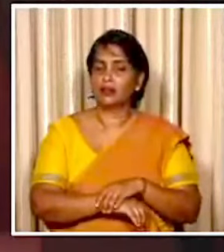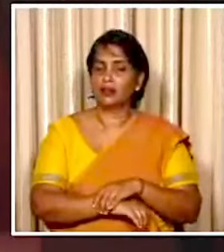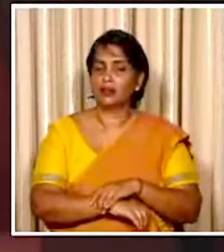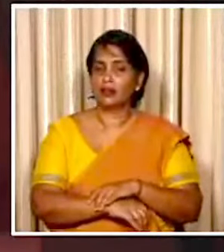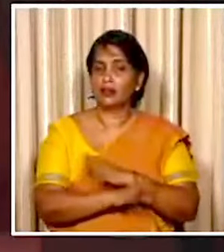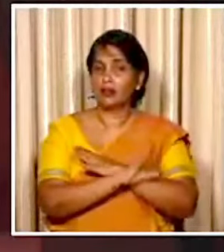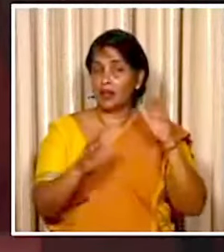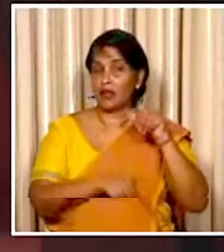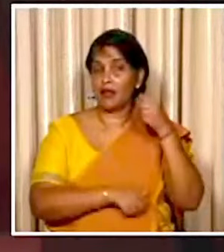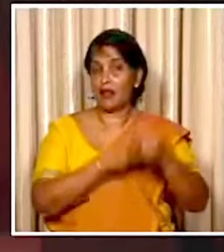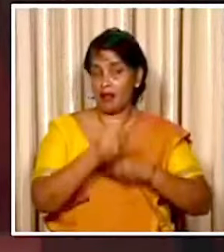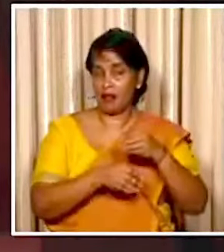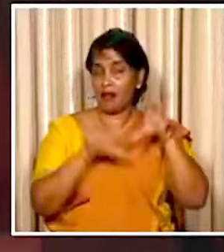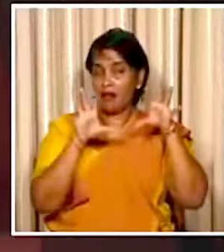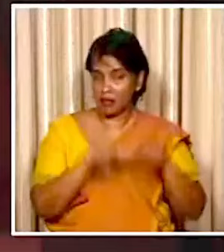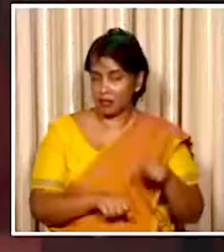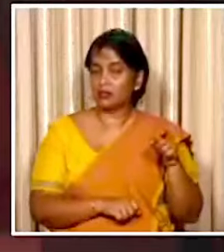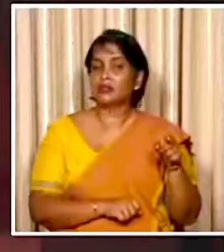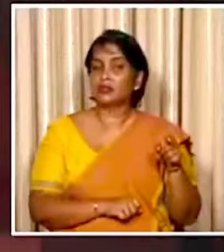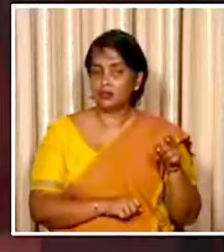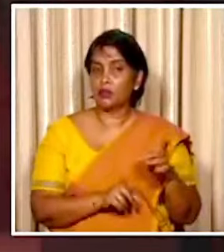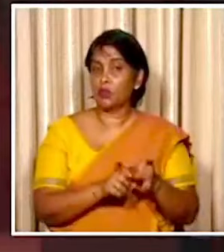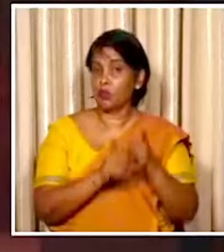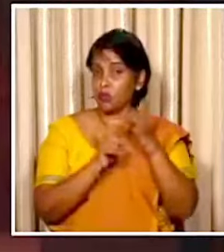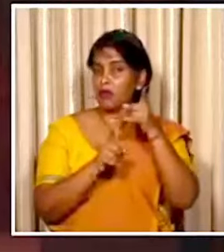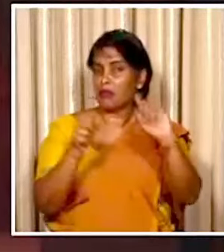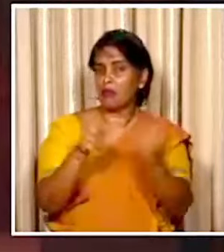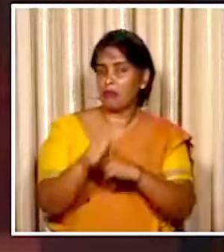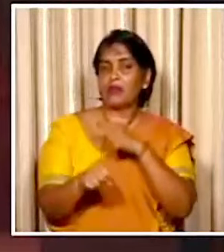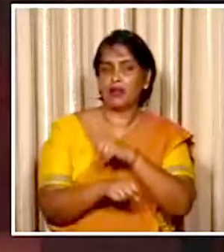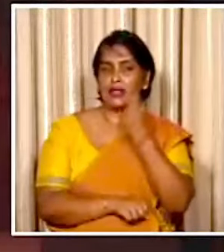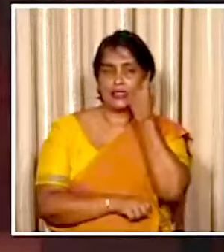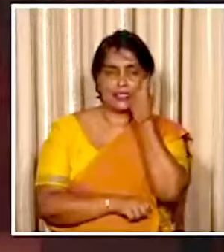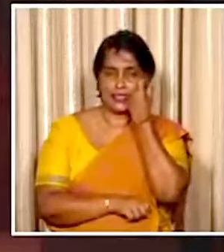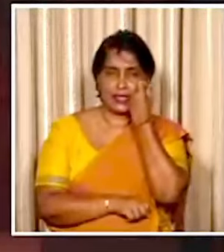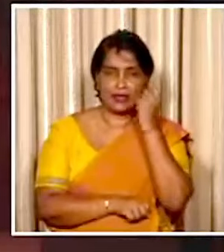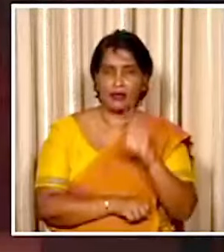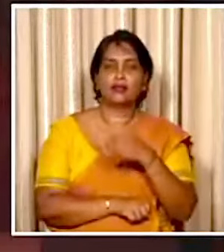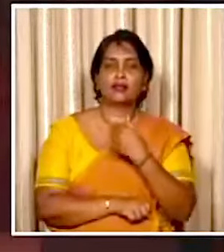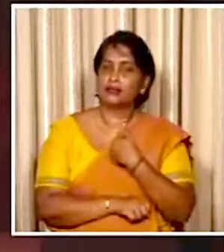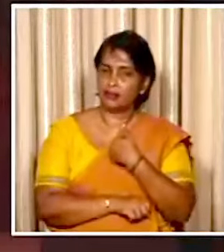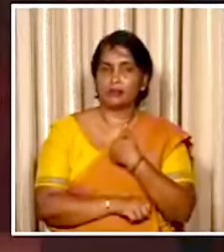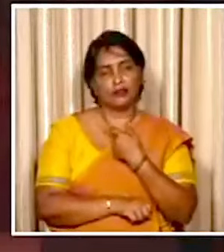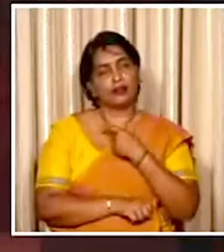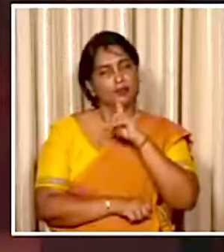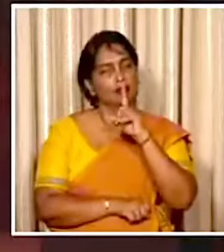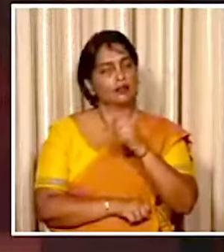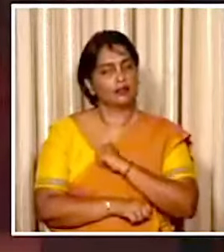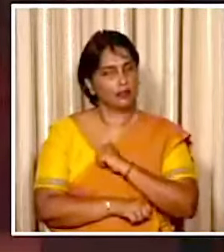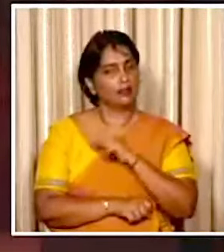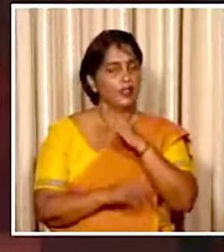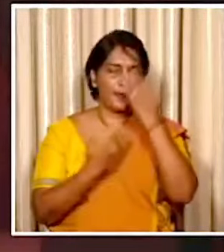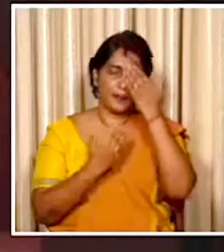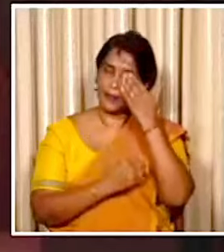ලොකු ආයතනයක හිමිකරුවන් එලෙස කරයි කියන එක තමයි තියෙන සැකය ඉතින් මම කියන්න කැමති මේ